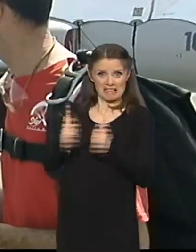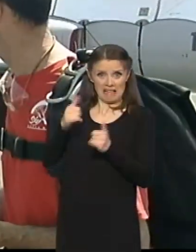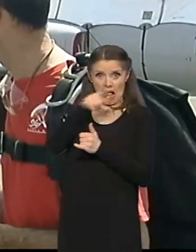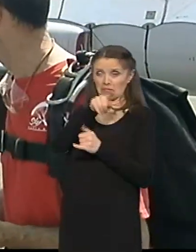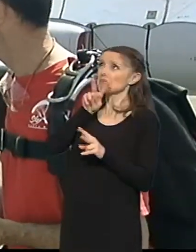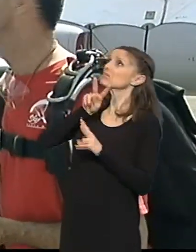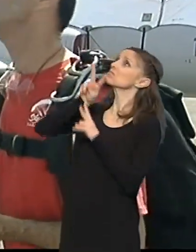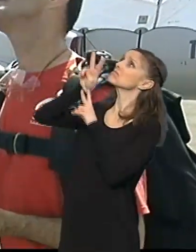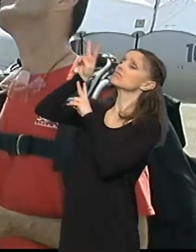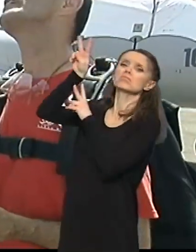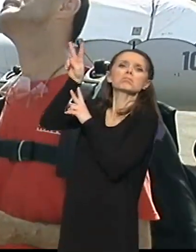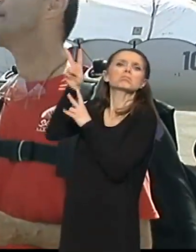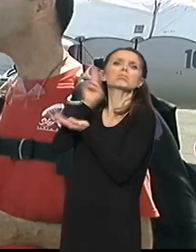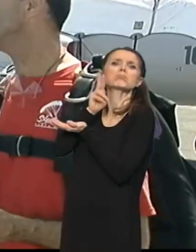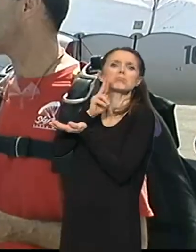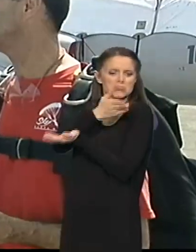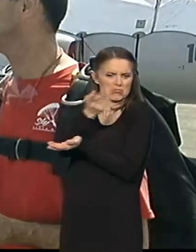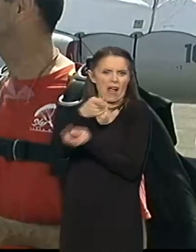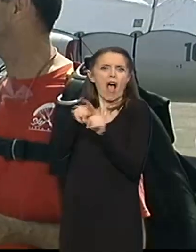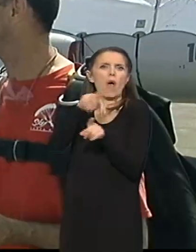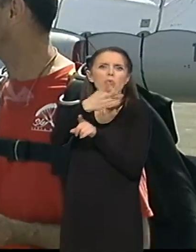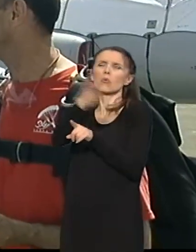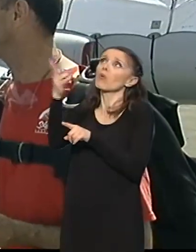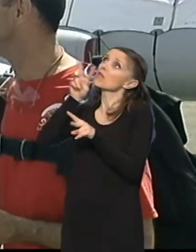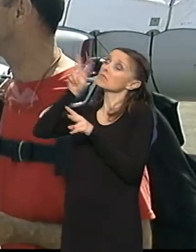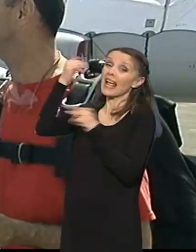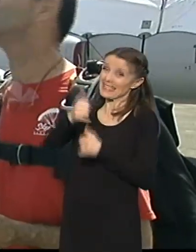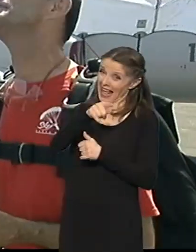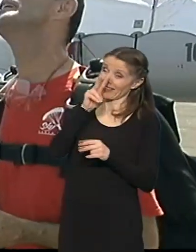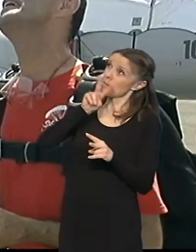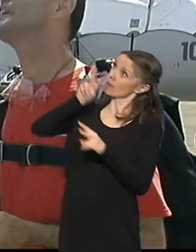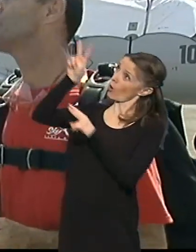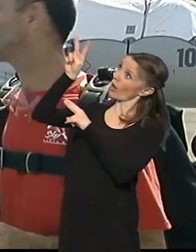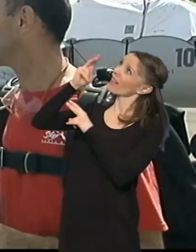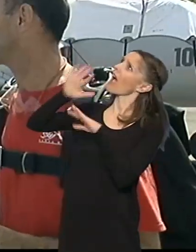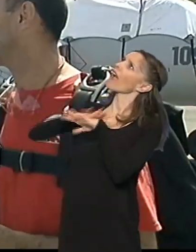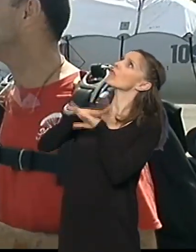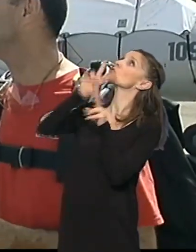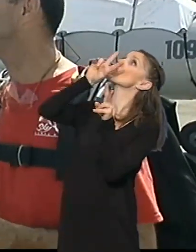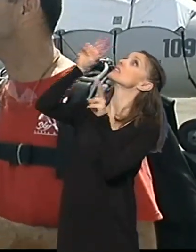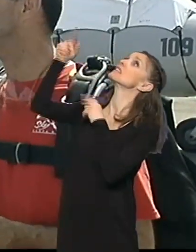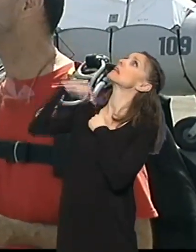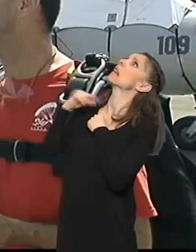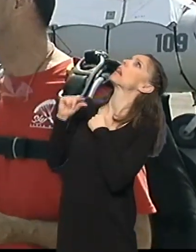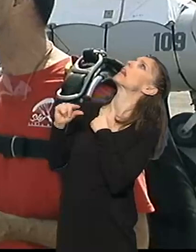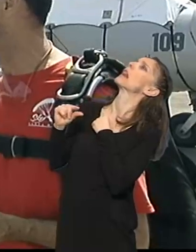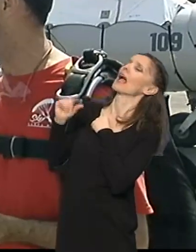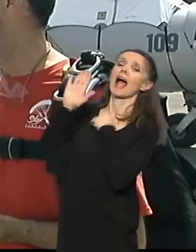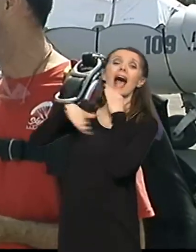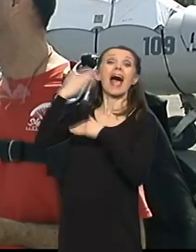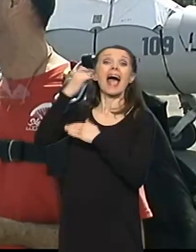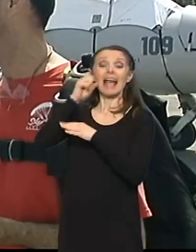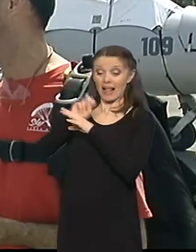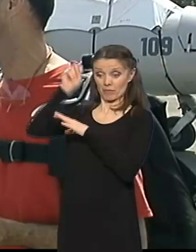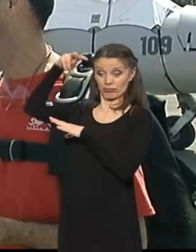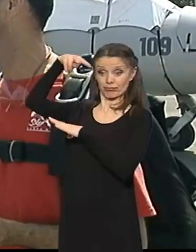stvorence. Pogledaj gore i zapamti kako se osjećaš sada kao zemaljski crv, jer posle ovog skoka nebo će biti potpuno drugačije, imaće